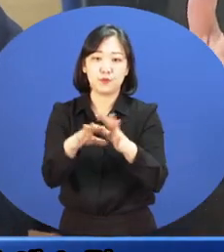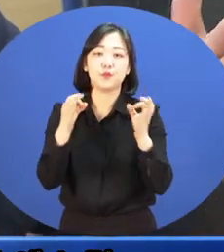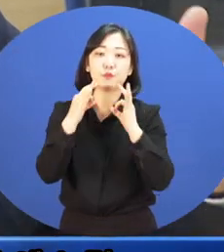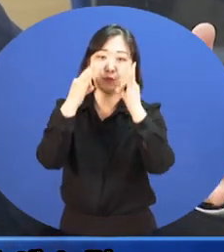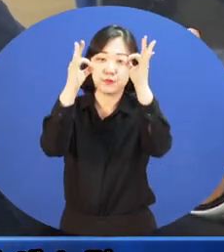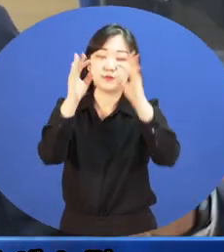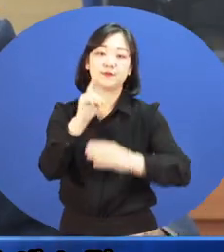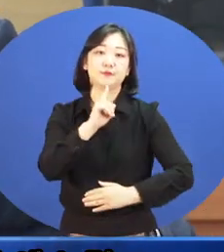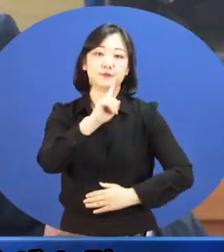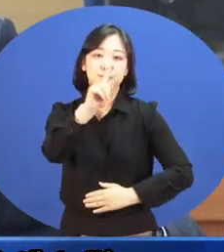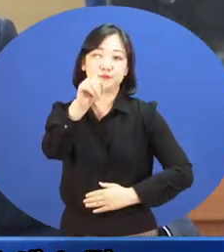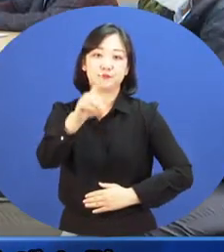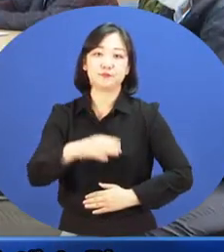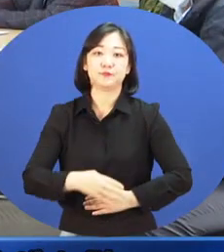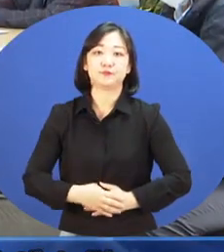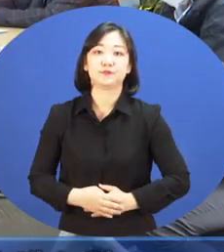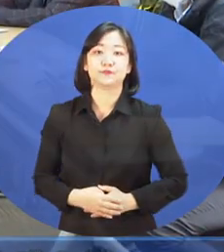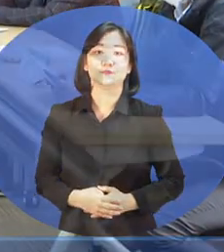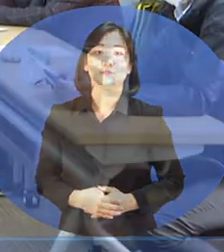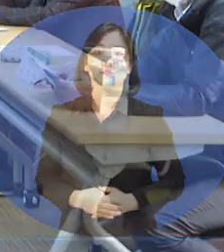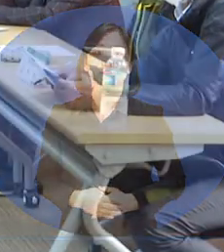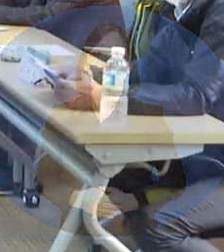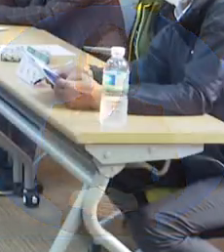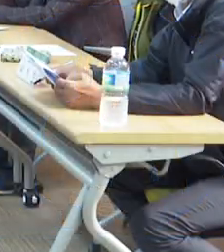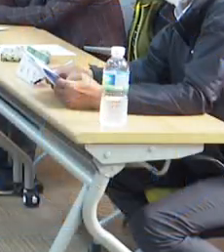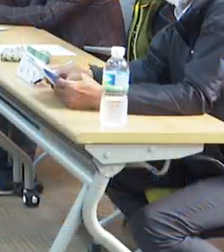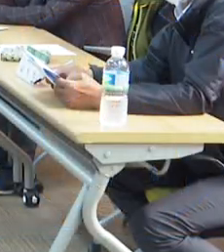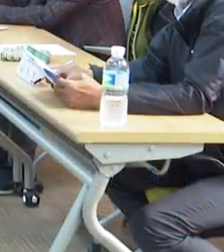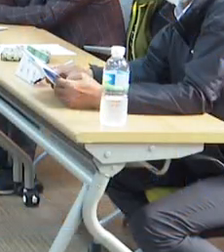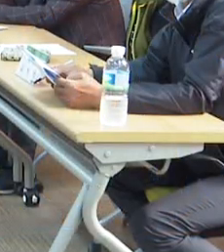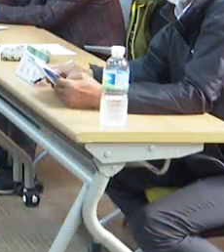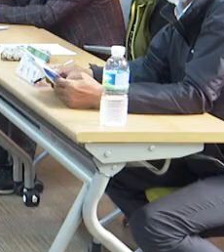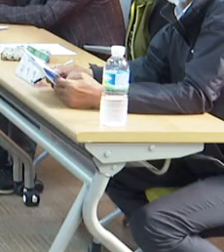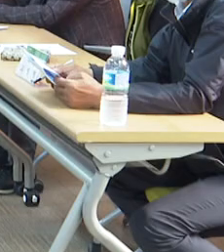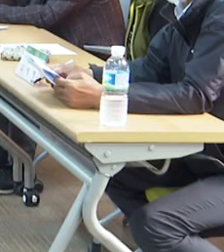수 있도록 노력해 나가겠다고 말했습니다.